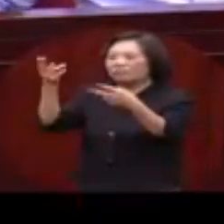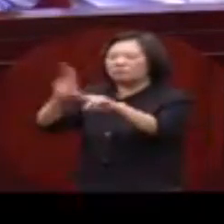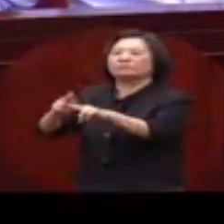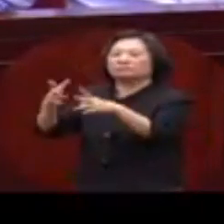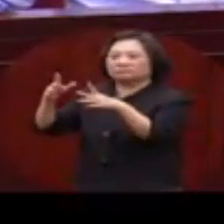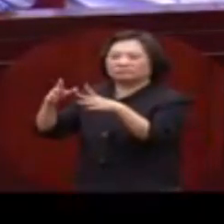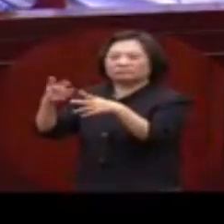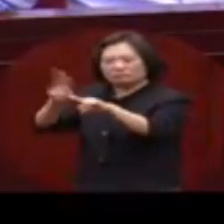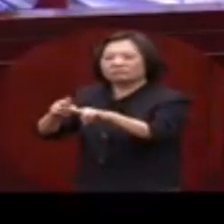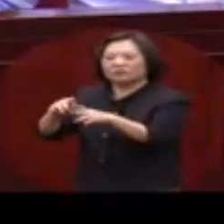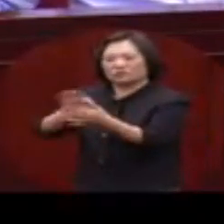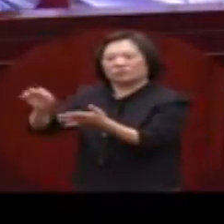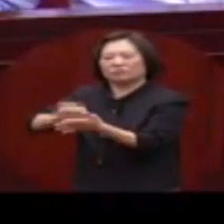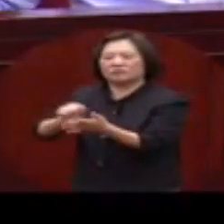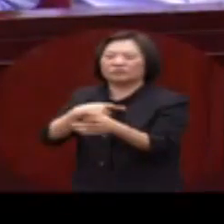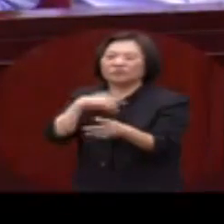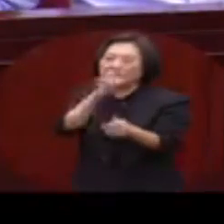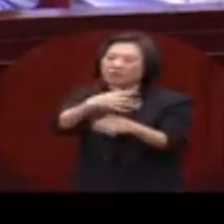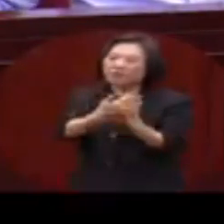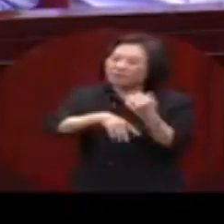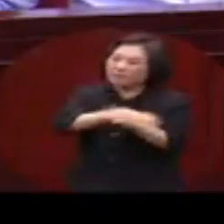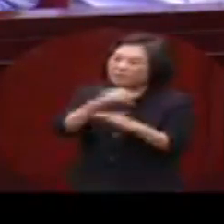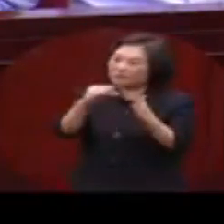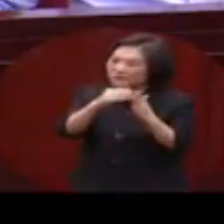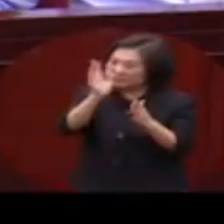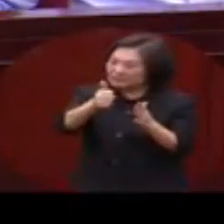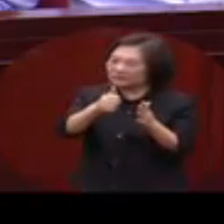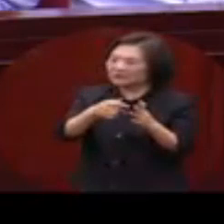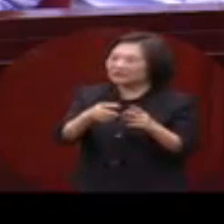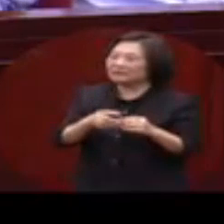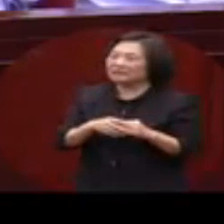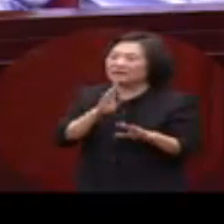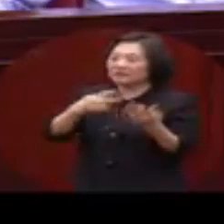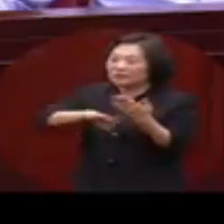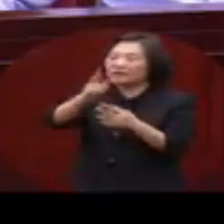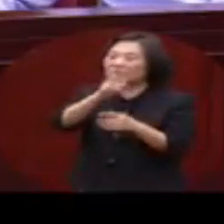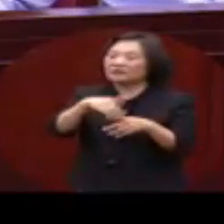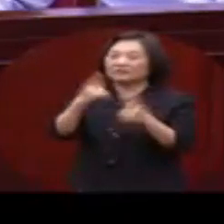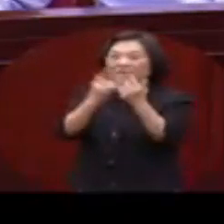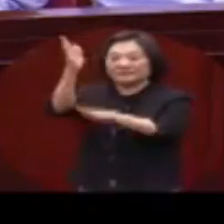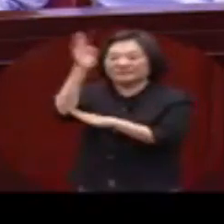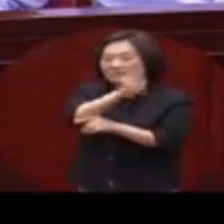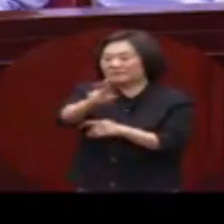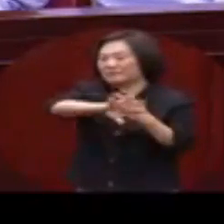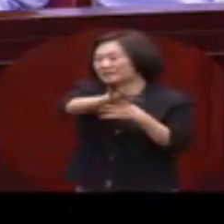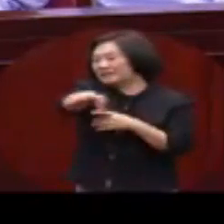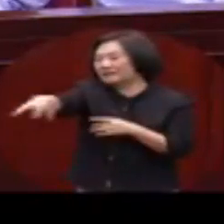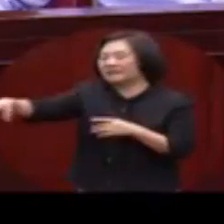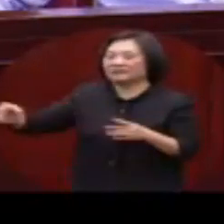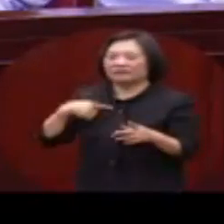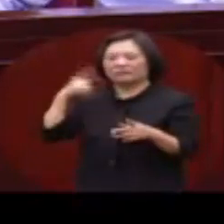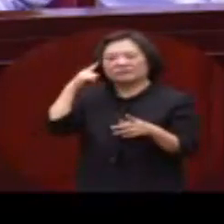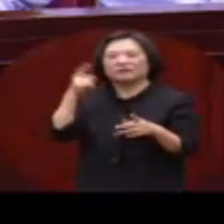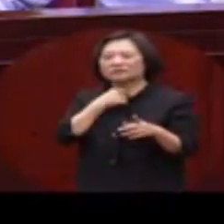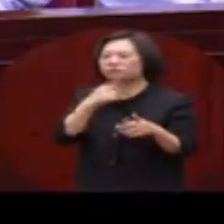交代这个环保局长，你知道？关于这个大专院校委外场馆本来有4年计划，我说不行，今年就要把它完成。